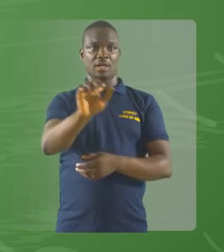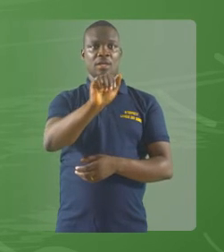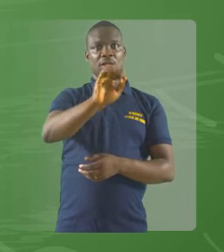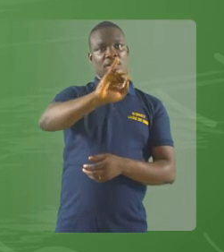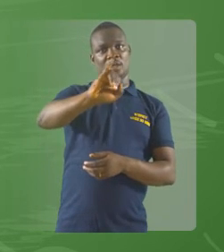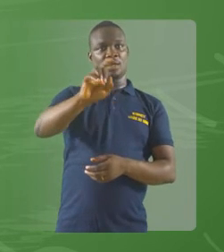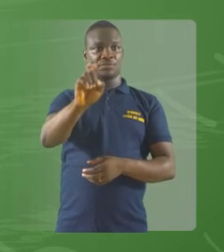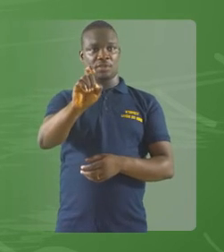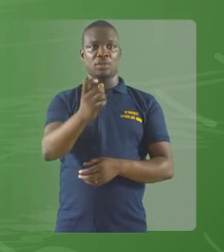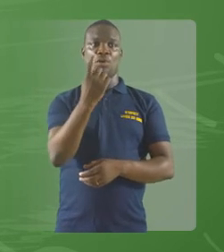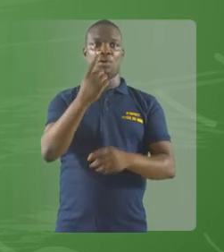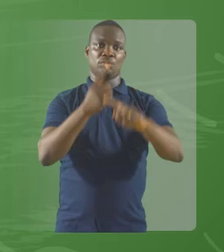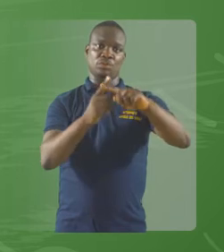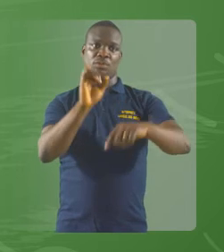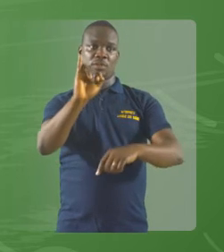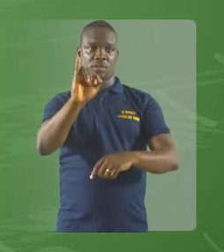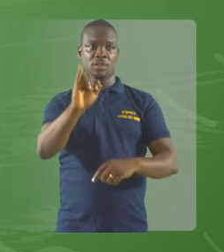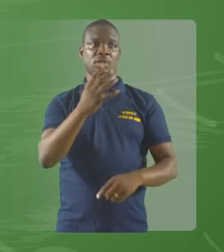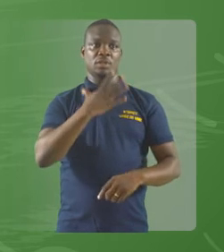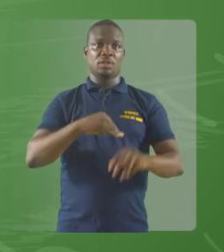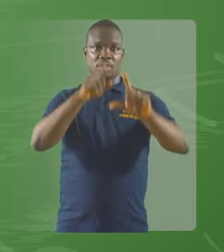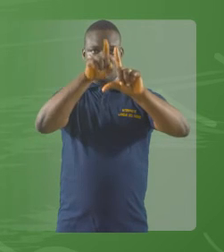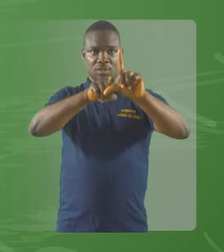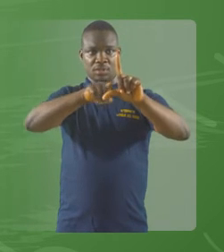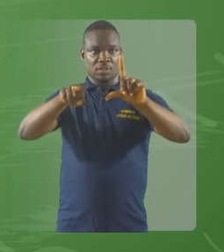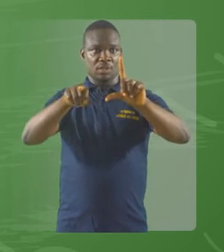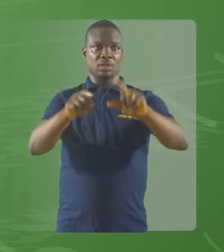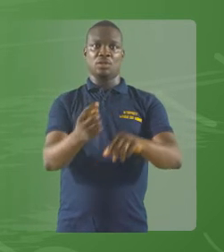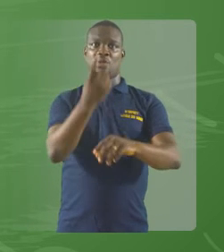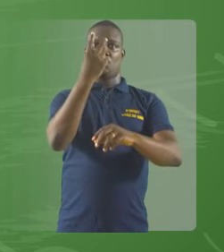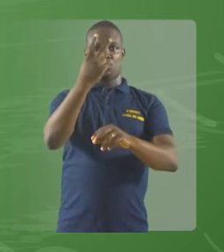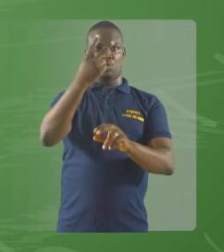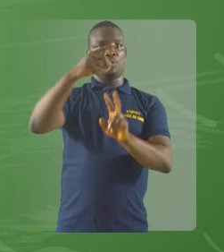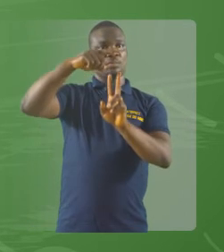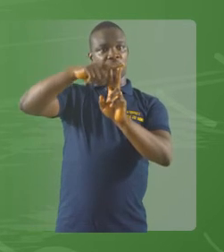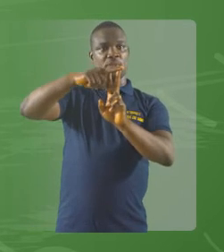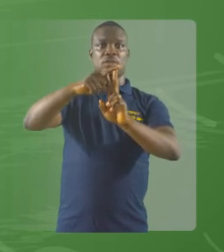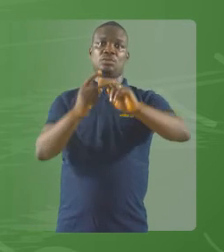d'affixe 1 plus I et d'angle 2π sur 3.